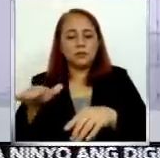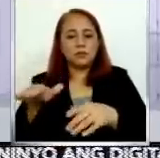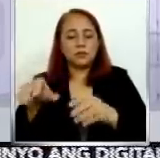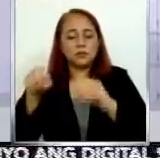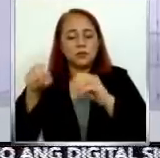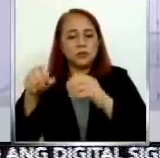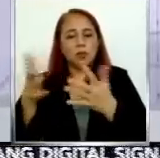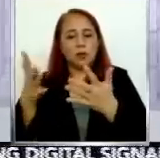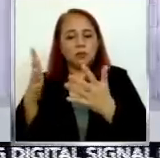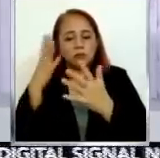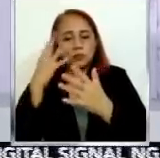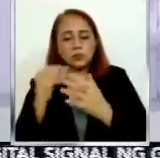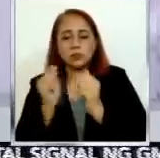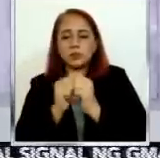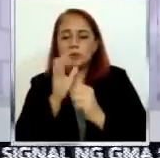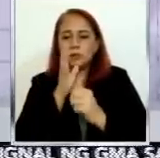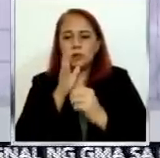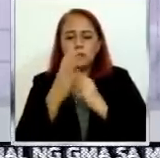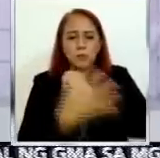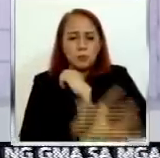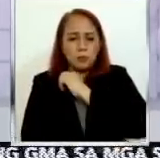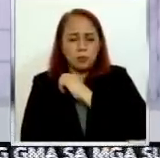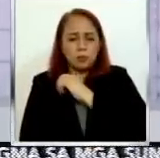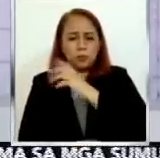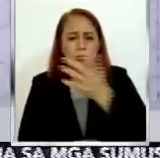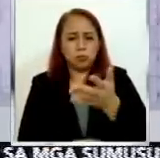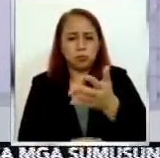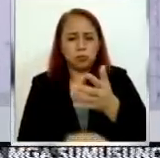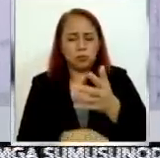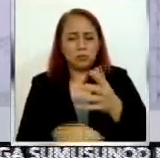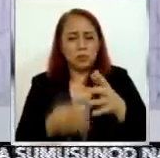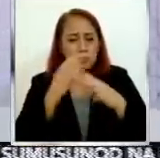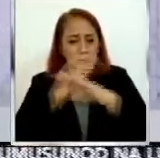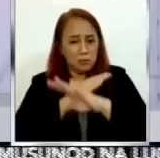ang kahirapan hindi po naging hadlang para alagaan niya ang aso.